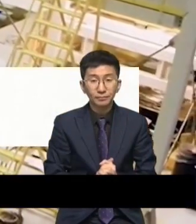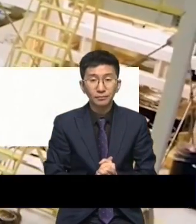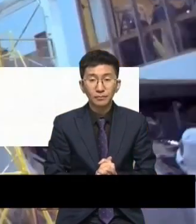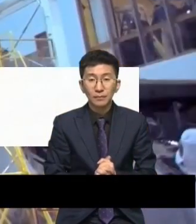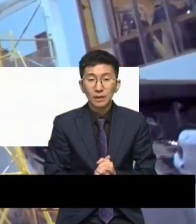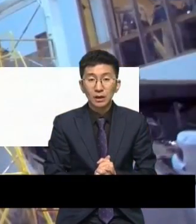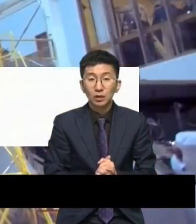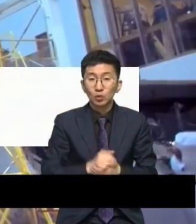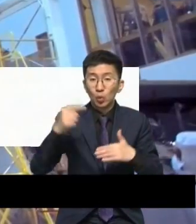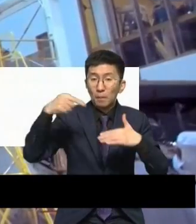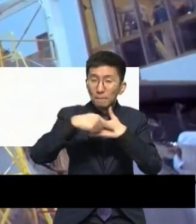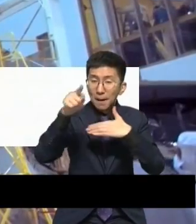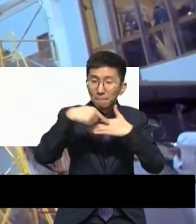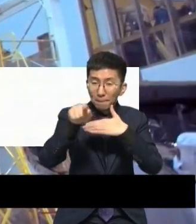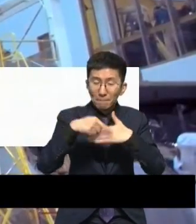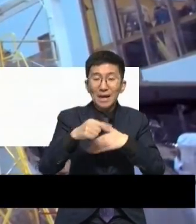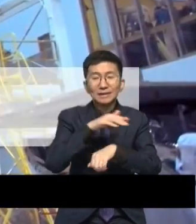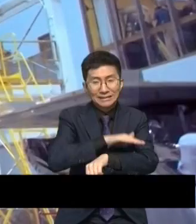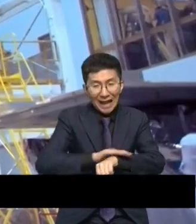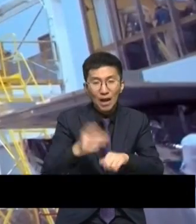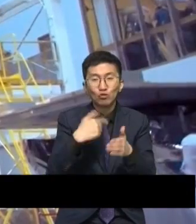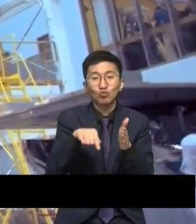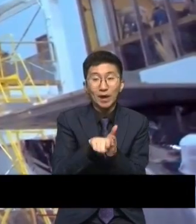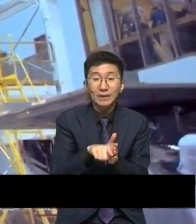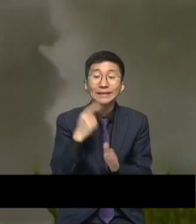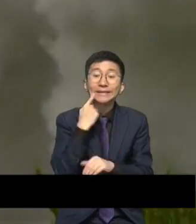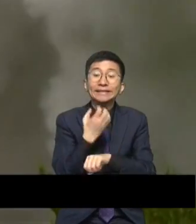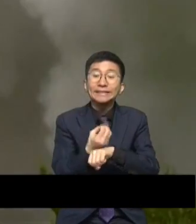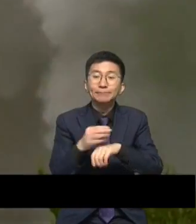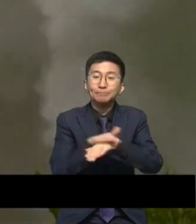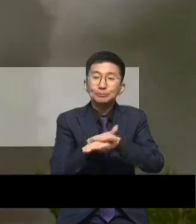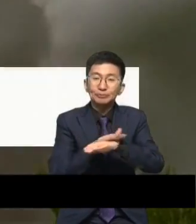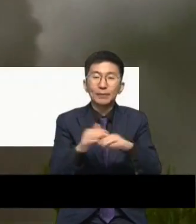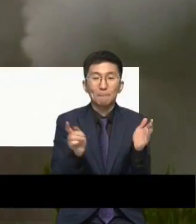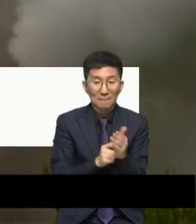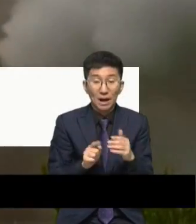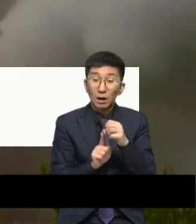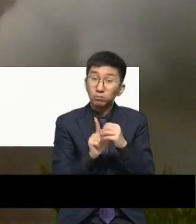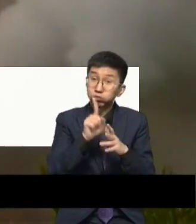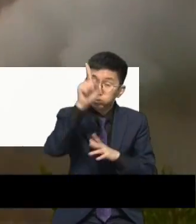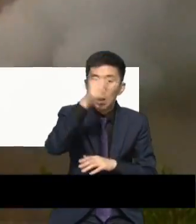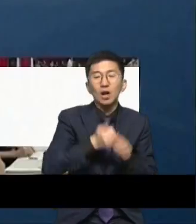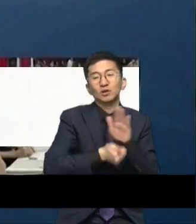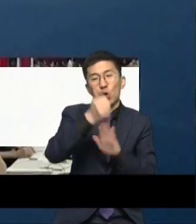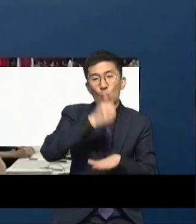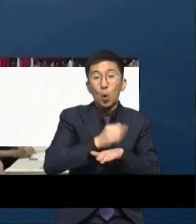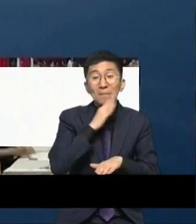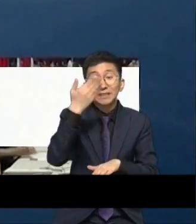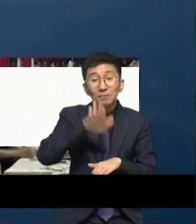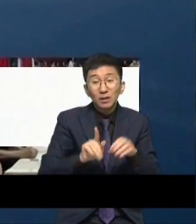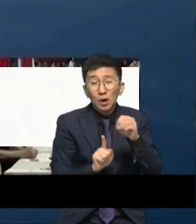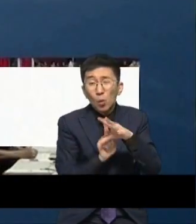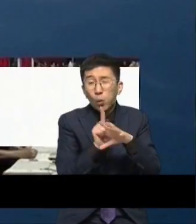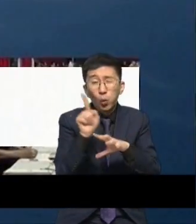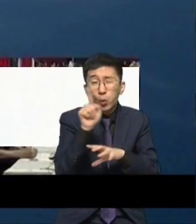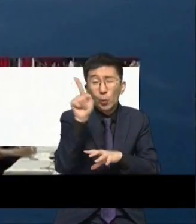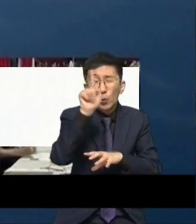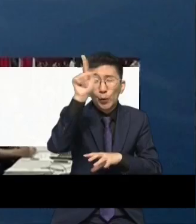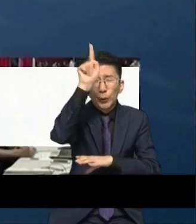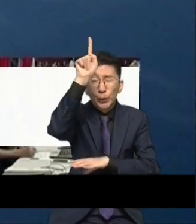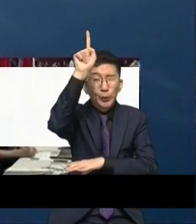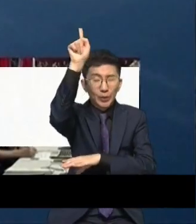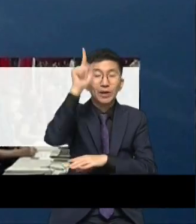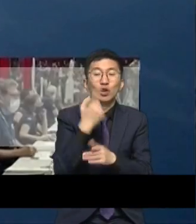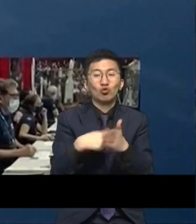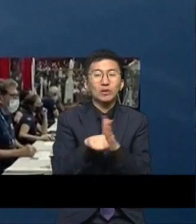반사율이 높은 실제 금으로 도금했습니다. 발사에는 성공했지만 제임스 웹은 앞으로 정상 궤도를 찾아 한 달간